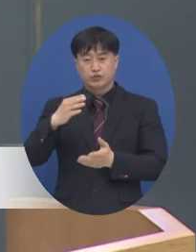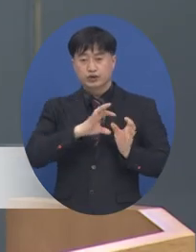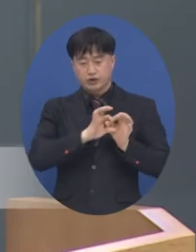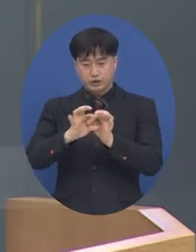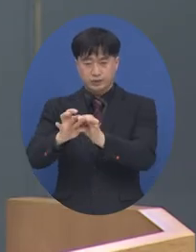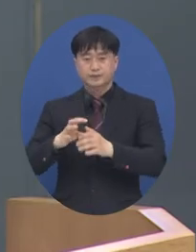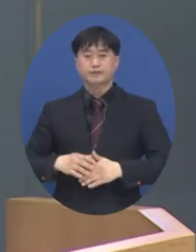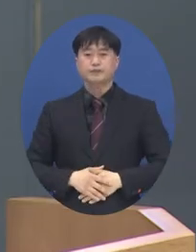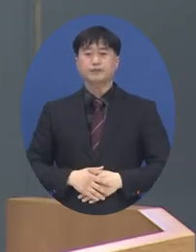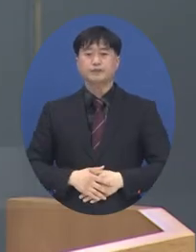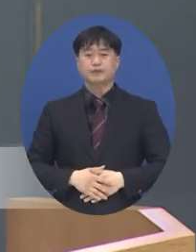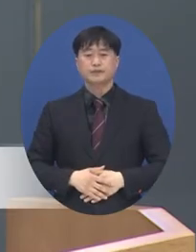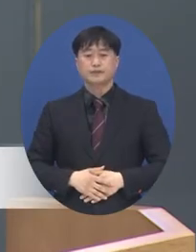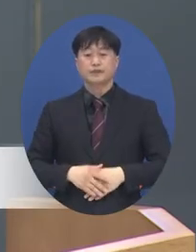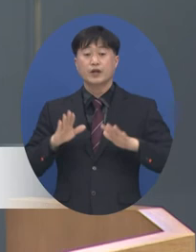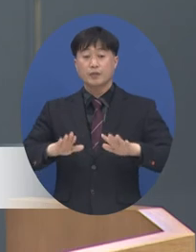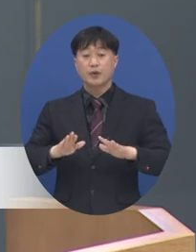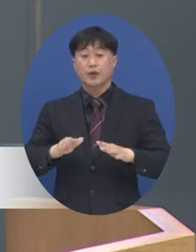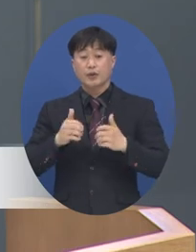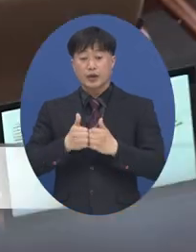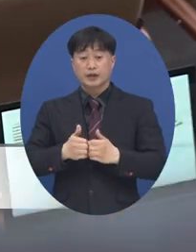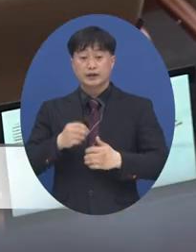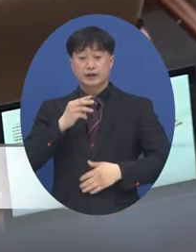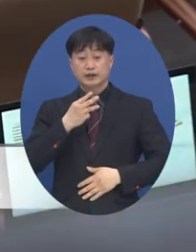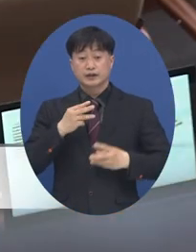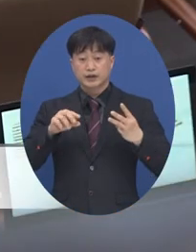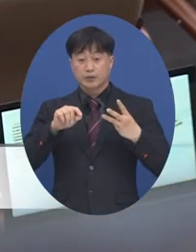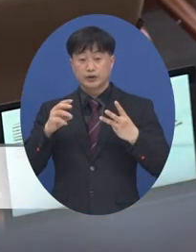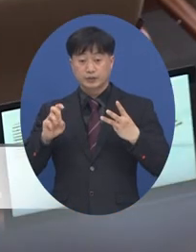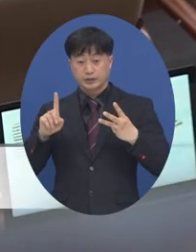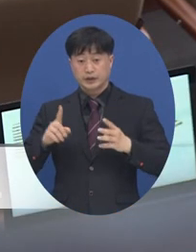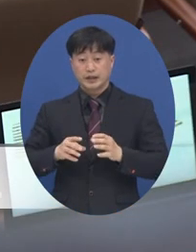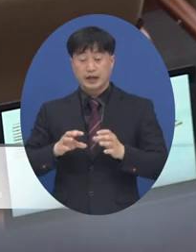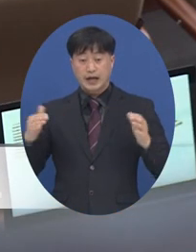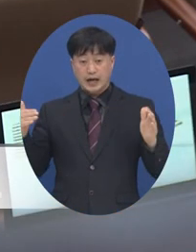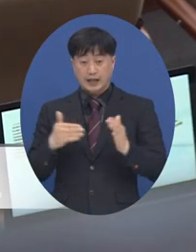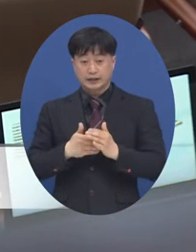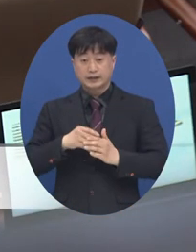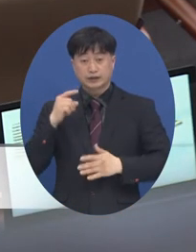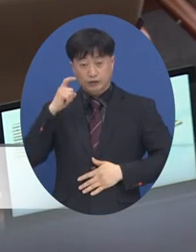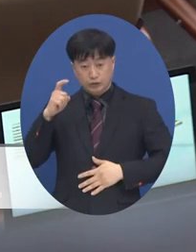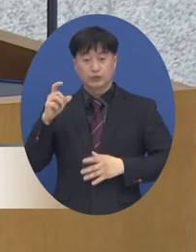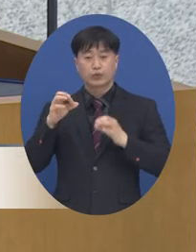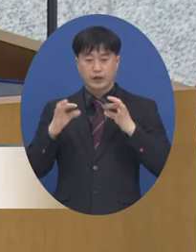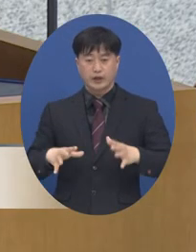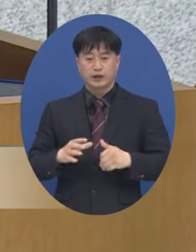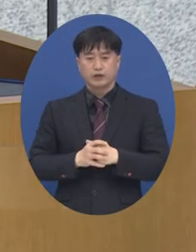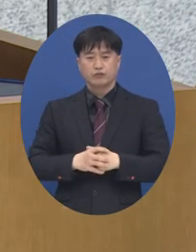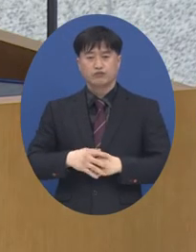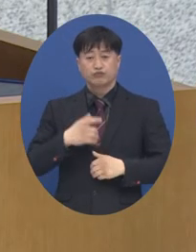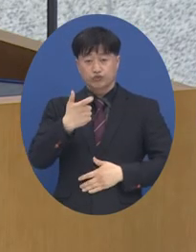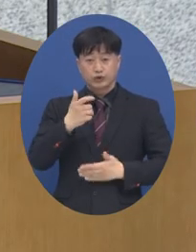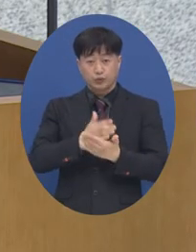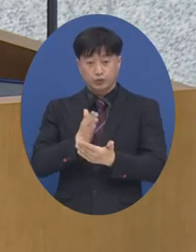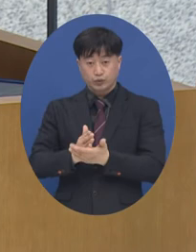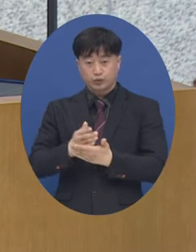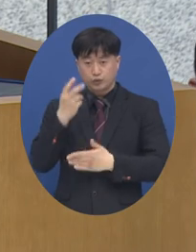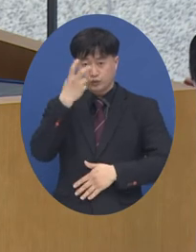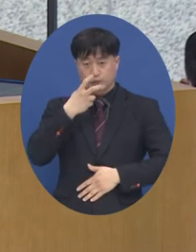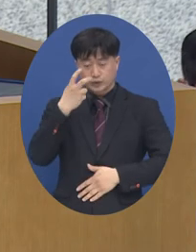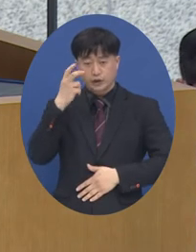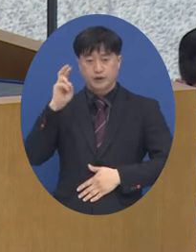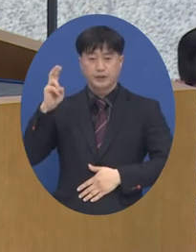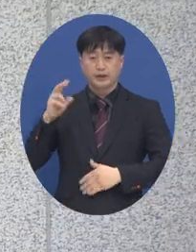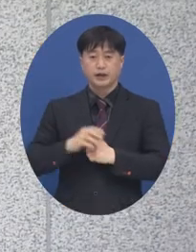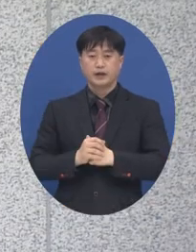질의가 집중됐습니다. 이번 회기는 3월 31일까지 열흘간 일정입니다. 총 60여 개 안건을 심의할